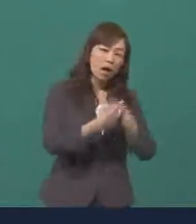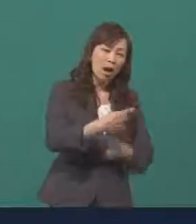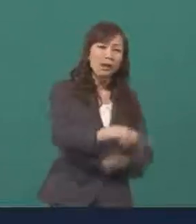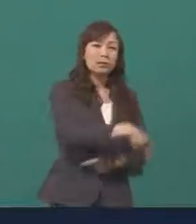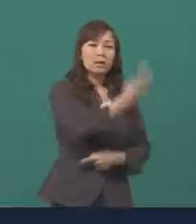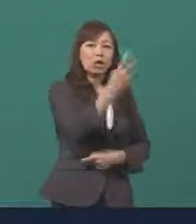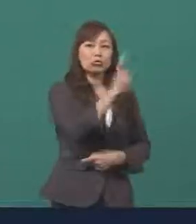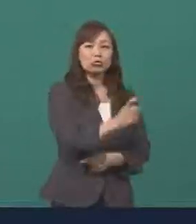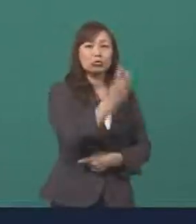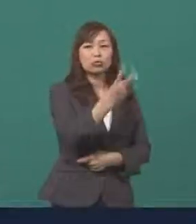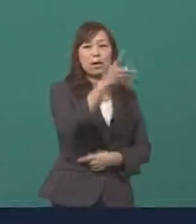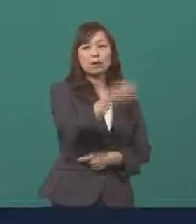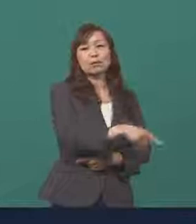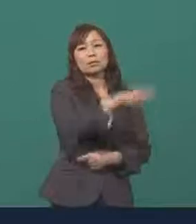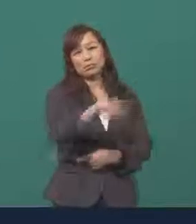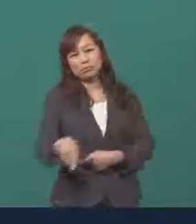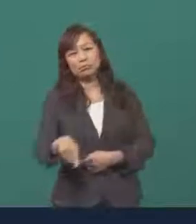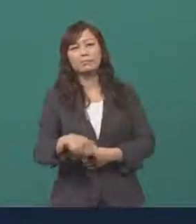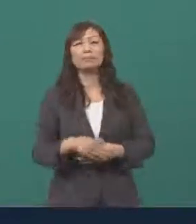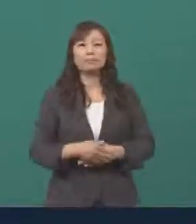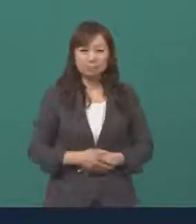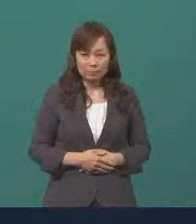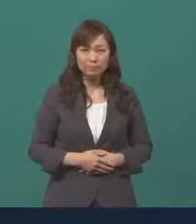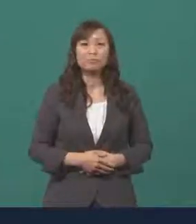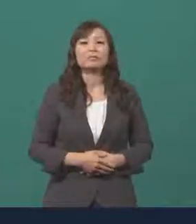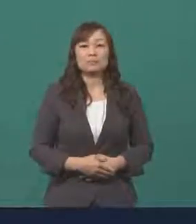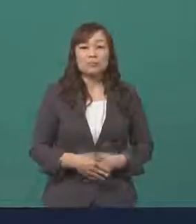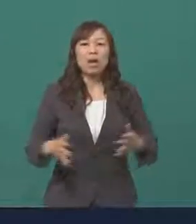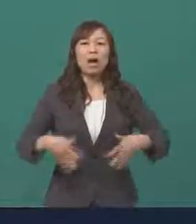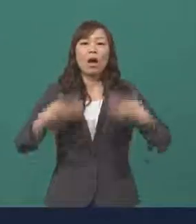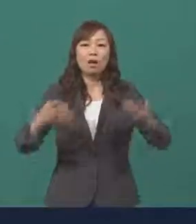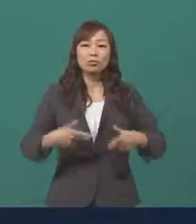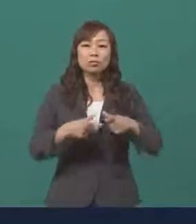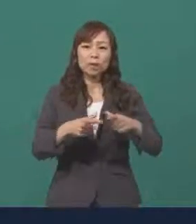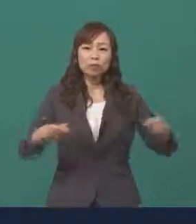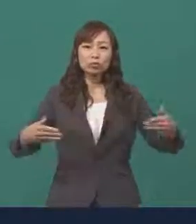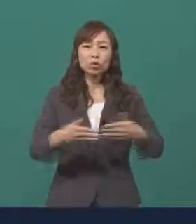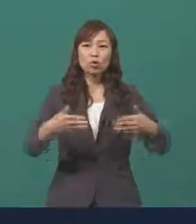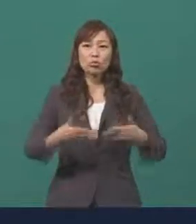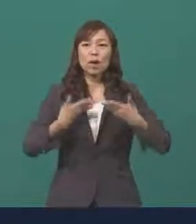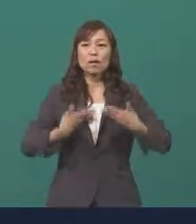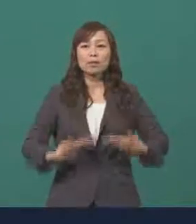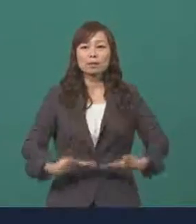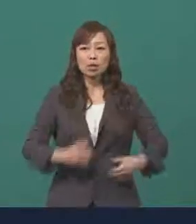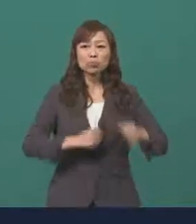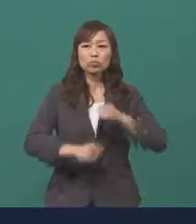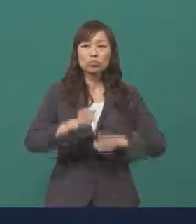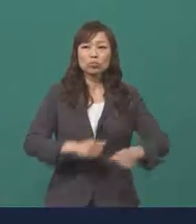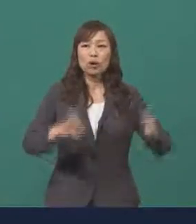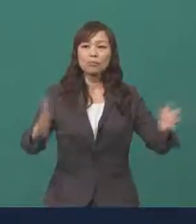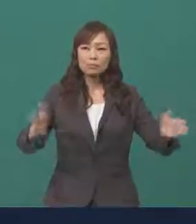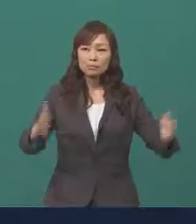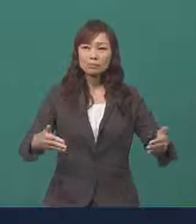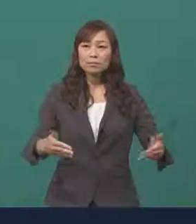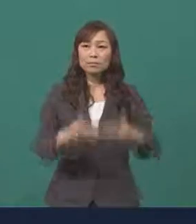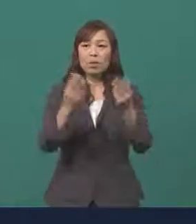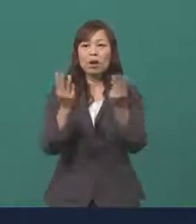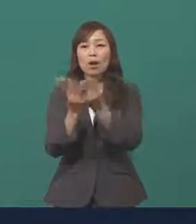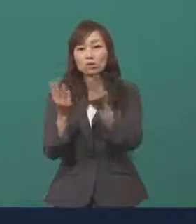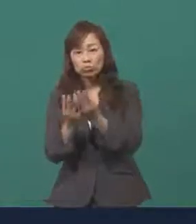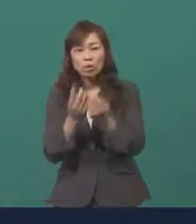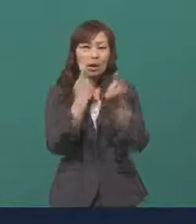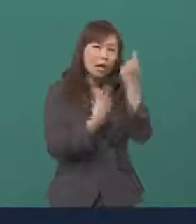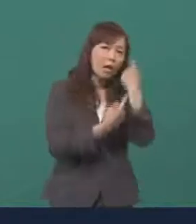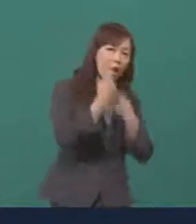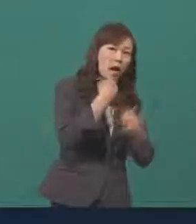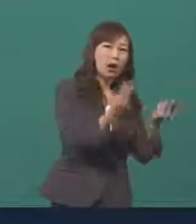死亡、213人がけがをしました。発生件数とけが人は春の全国